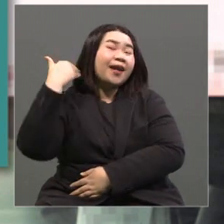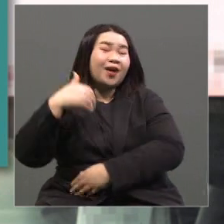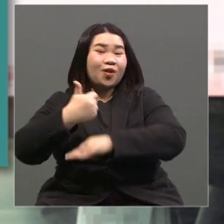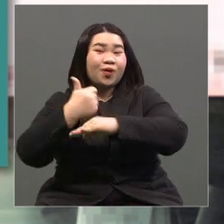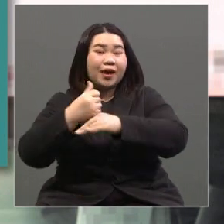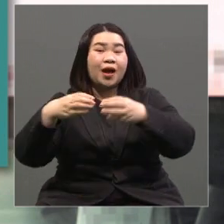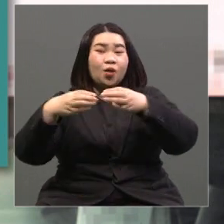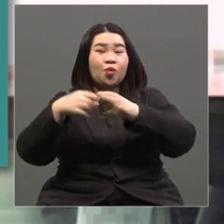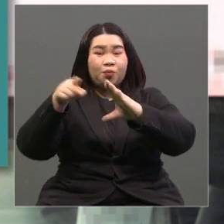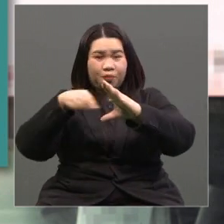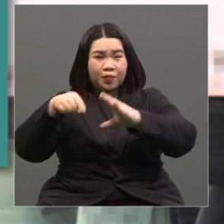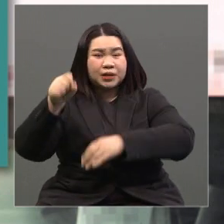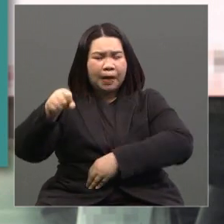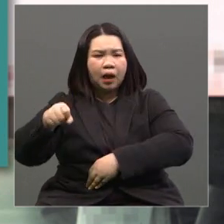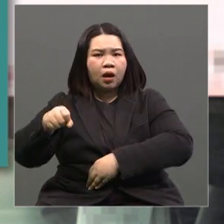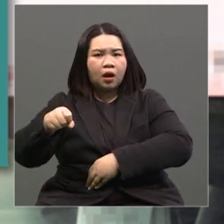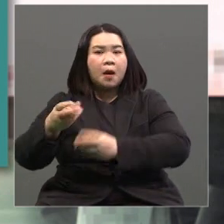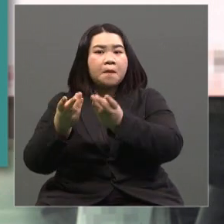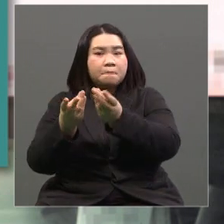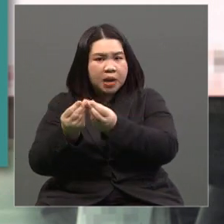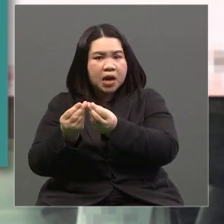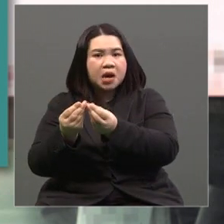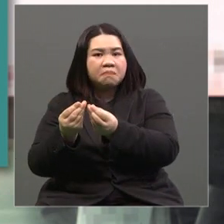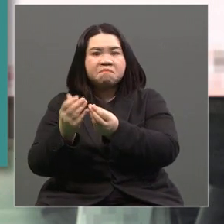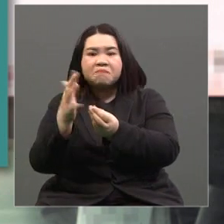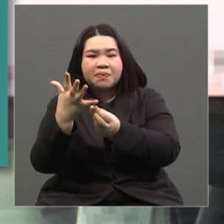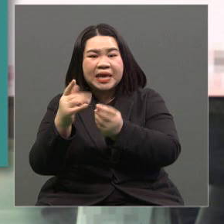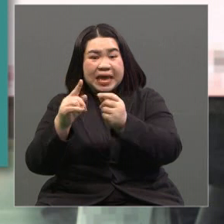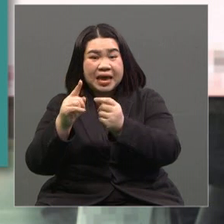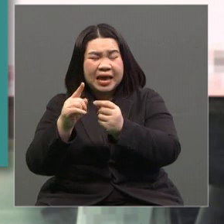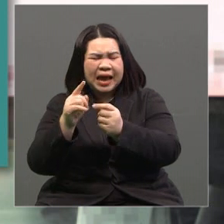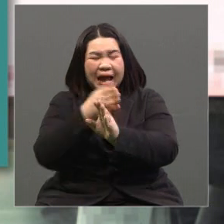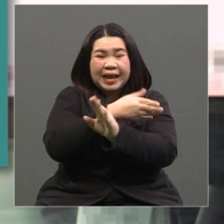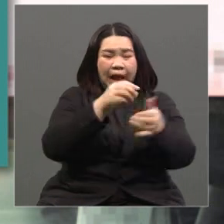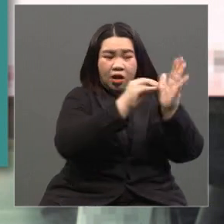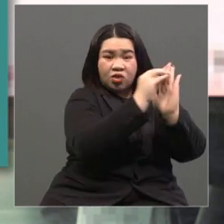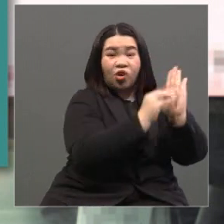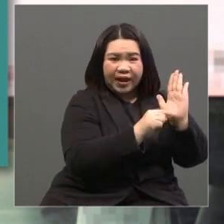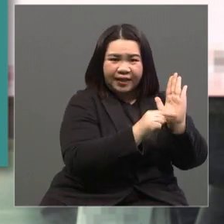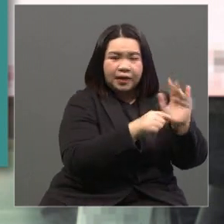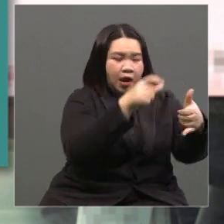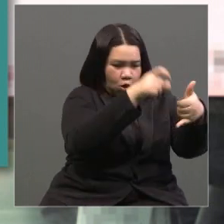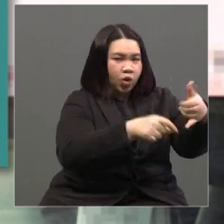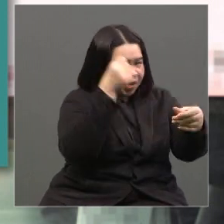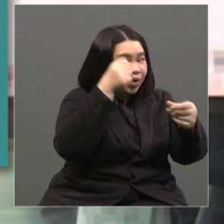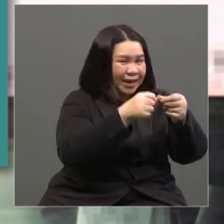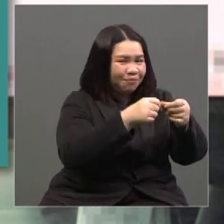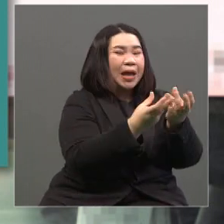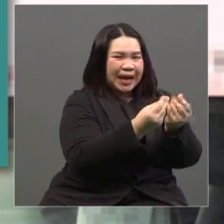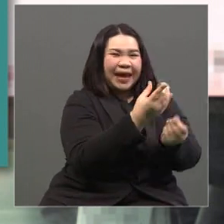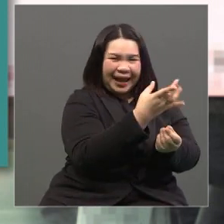อันนี้มันจะไม่ได้มีแค่เบอร์กับช่องให้กาเหมือนกับสสเขตดังนั้นเนี่ยคุณผู้ชมไม่จำเป็นจะต้องจำหมายเลขของพรรคก็ได้